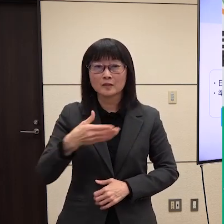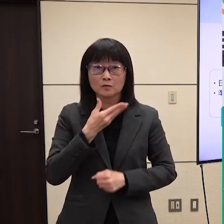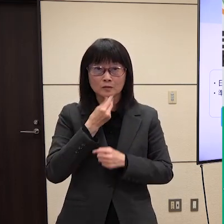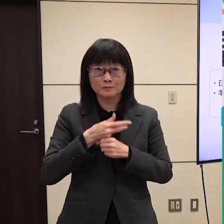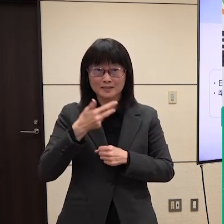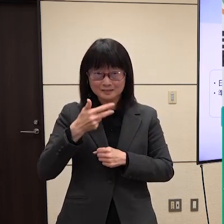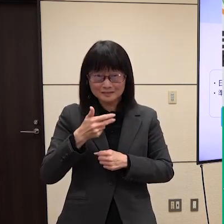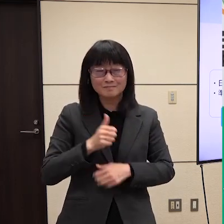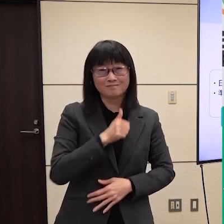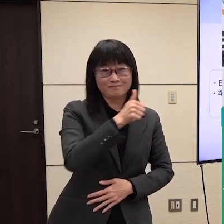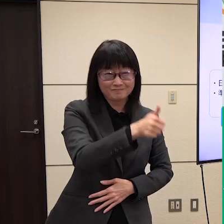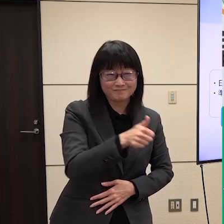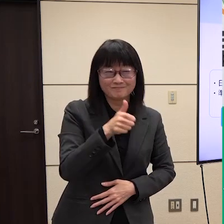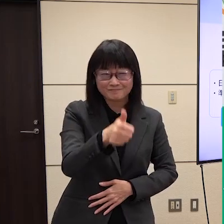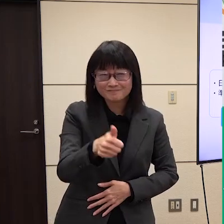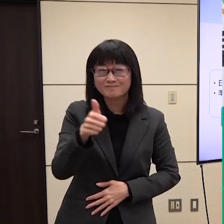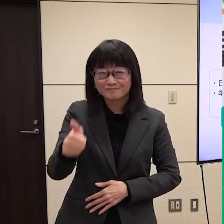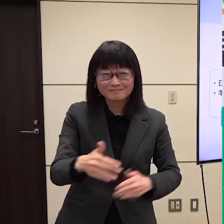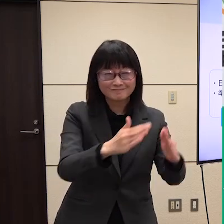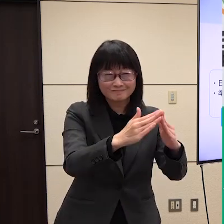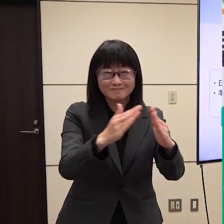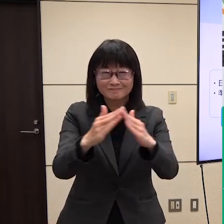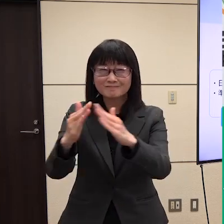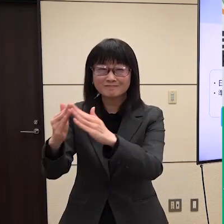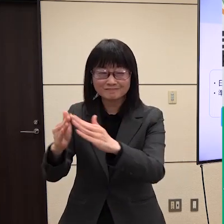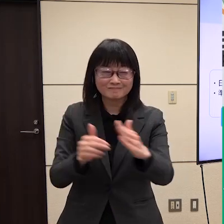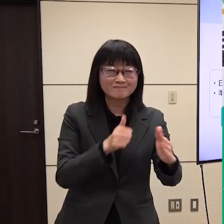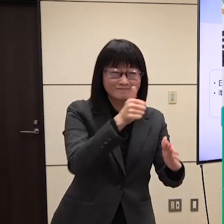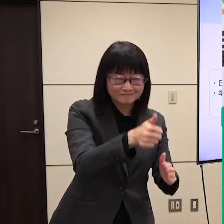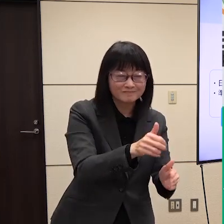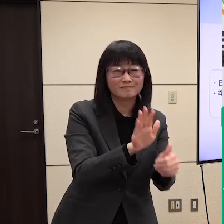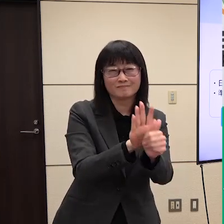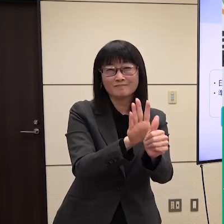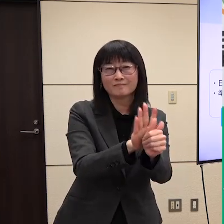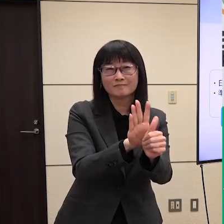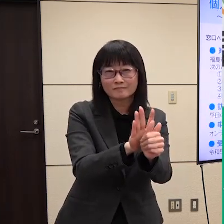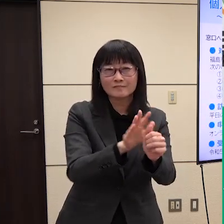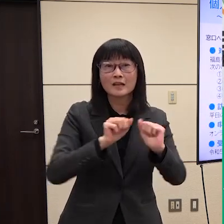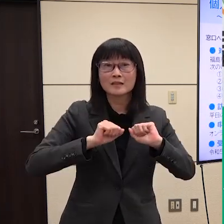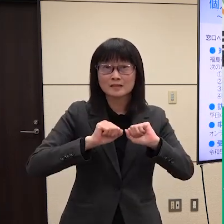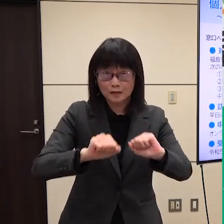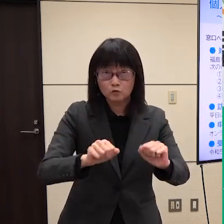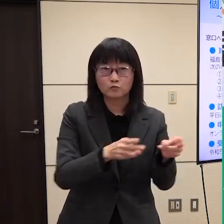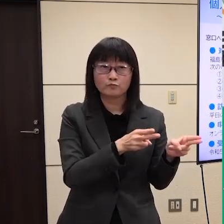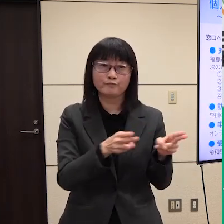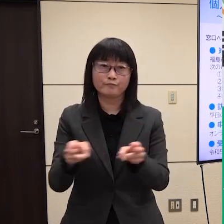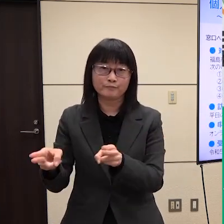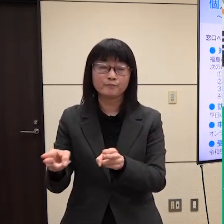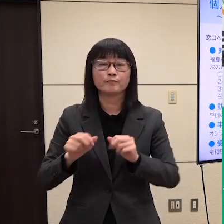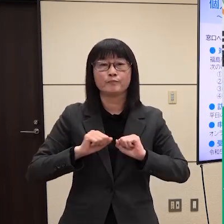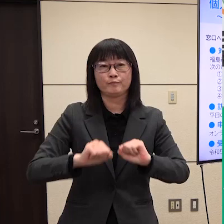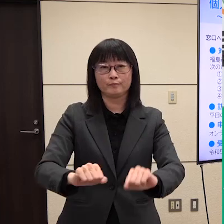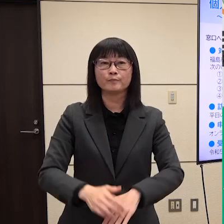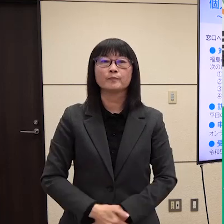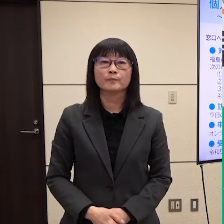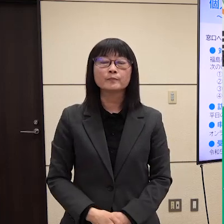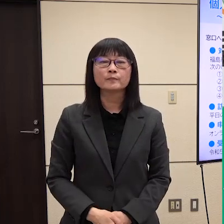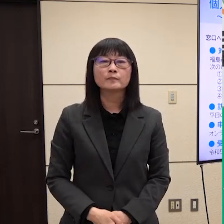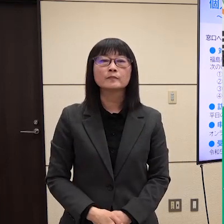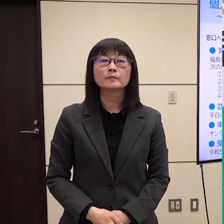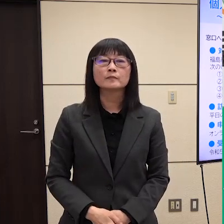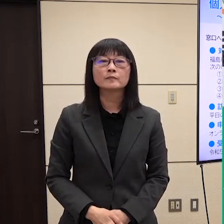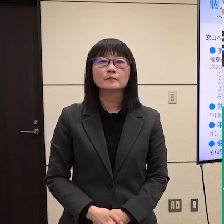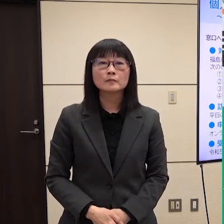て、そして交付のお手伝いをしようということで、今回この仕組みを導入をいたします。対象者